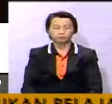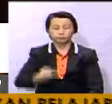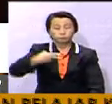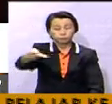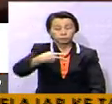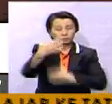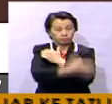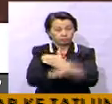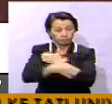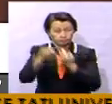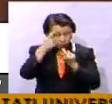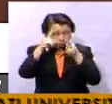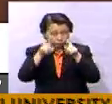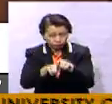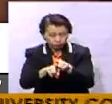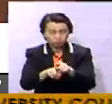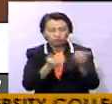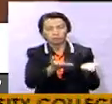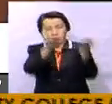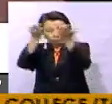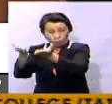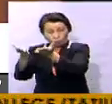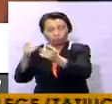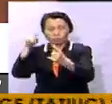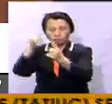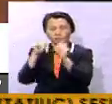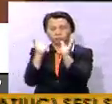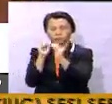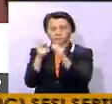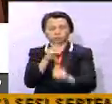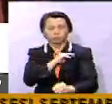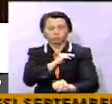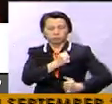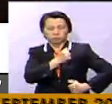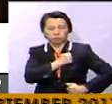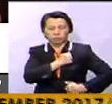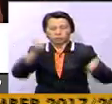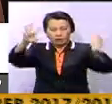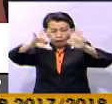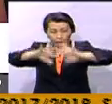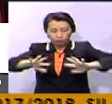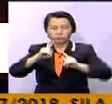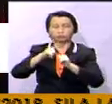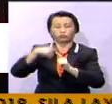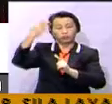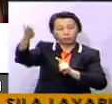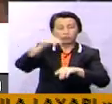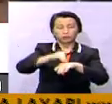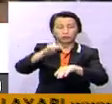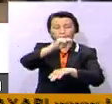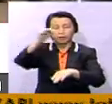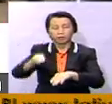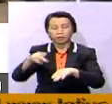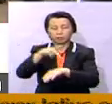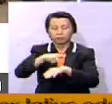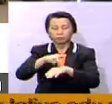Kedua-dua negara juga bersetuju membawa beberapa isu ke mesyuarat Menteri Pertahanan ASEAN yang akan berlangsung bulan depan di Manila.